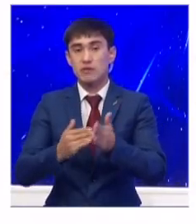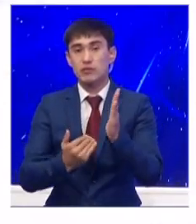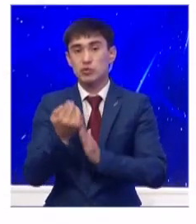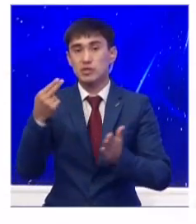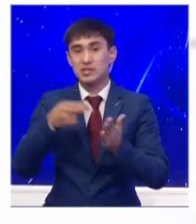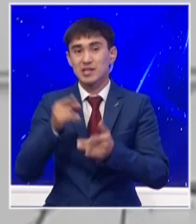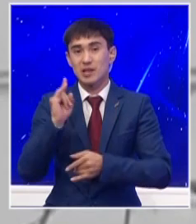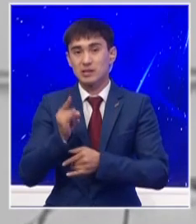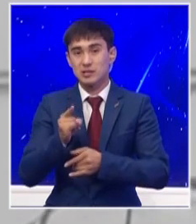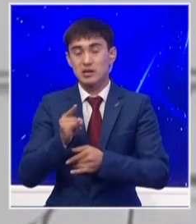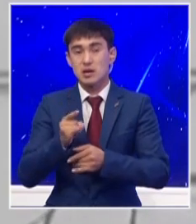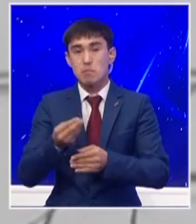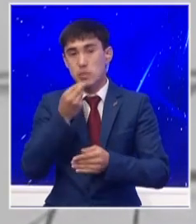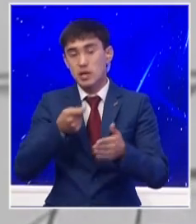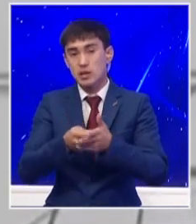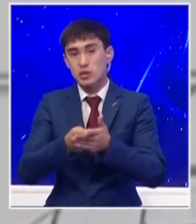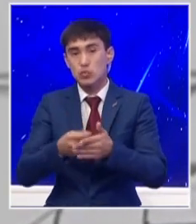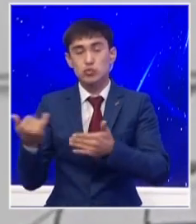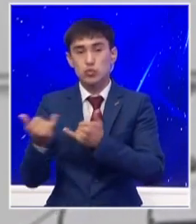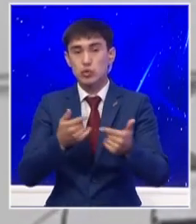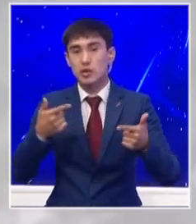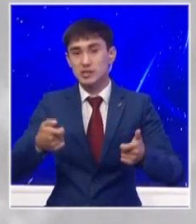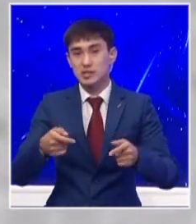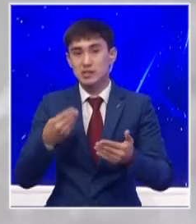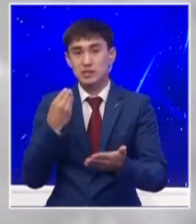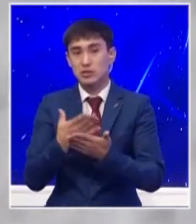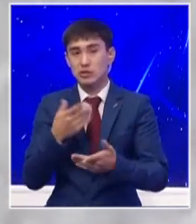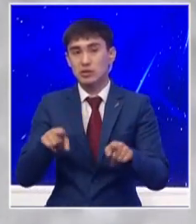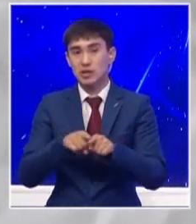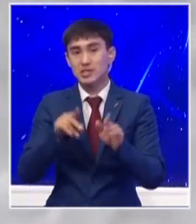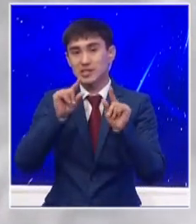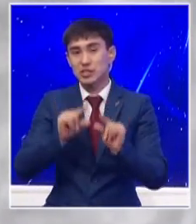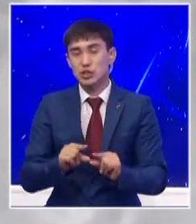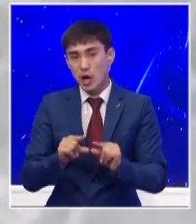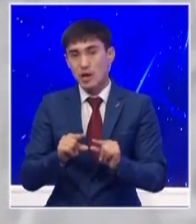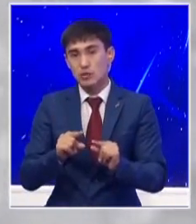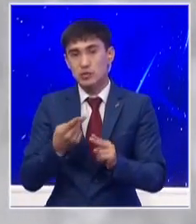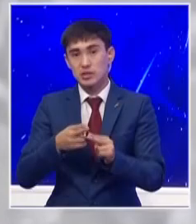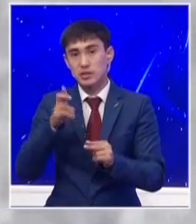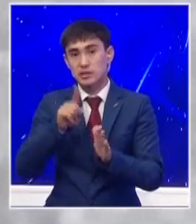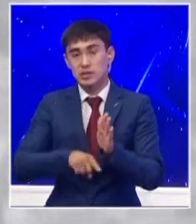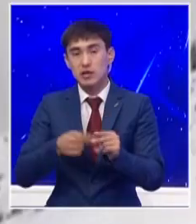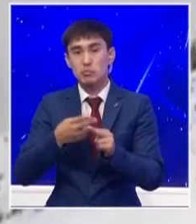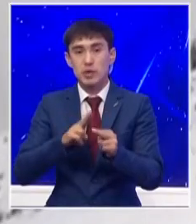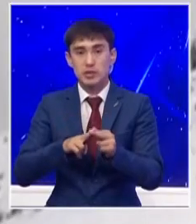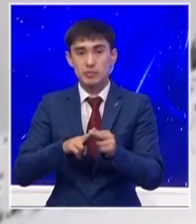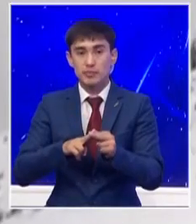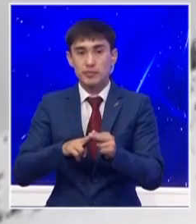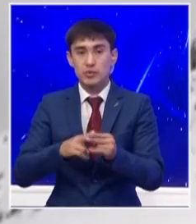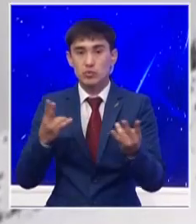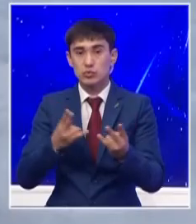на такси, питанием и услугами гостиниц. Такие прецеденты снижают туристическую привлекательность нашей страны, говорит премьер-министр.